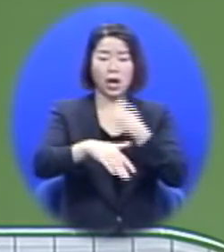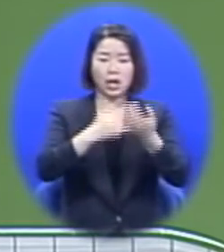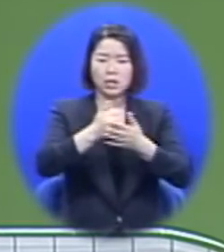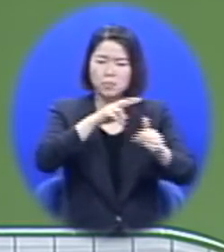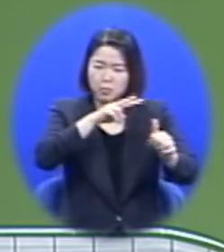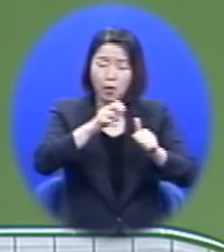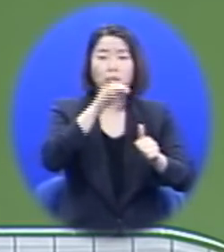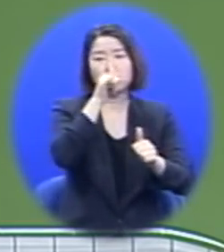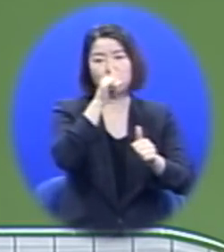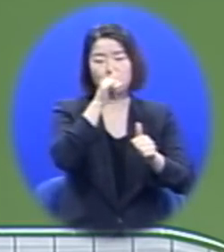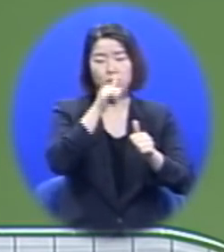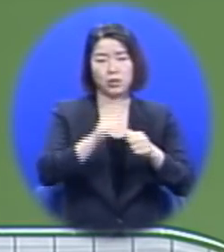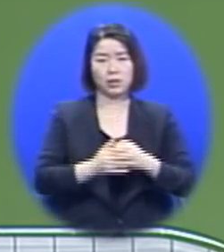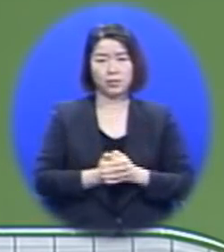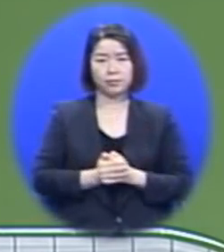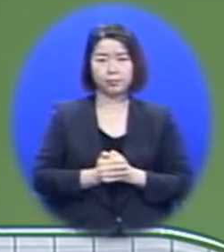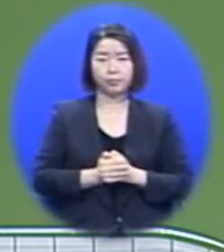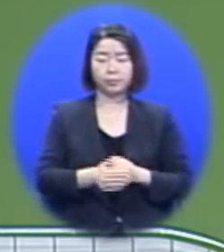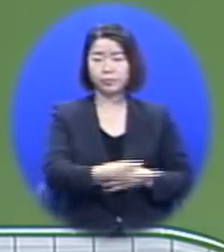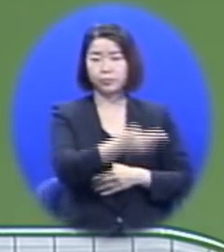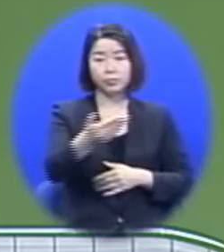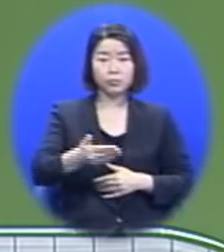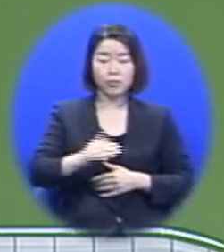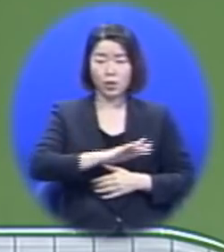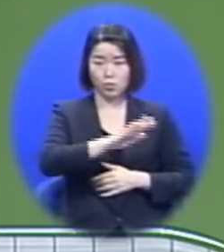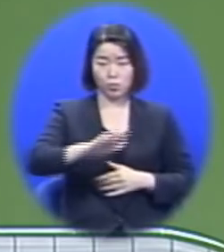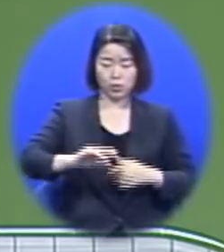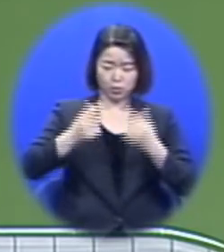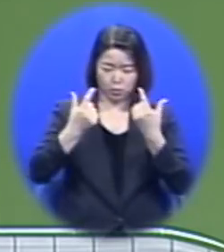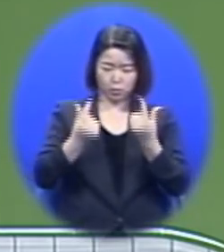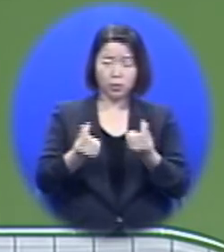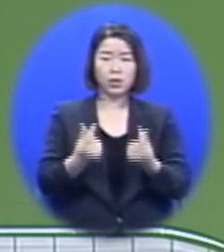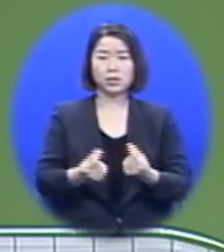원망스러운 거죠. 여러분, 우리도 똑같습니다.